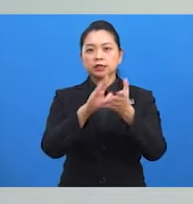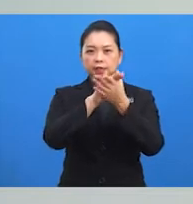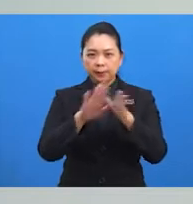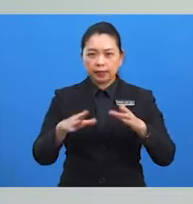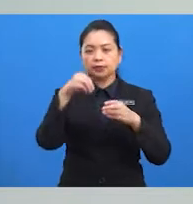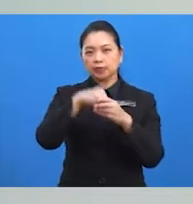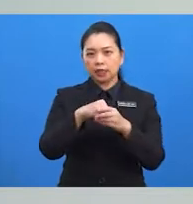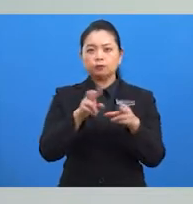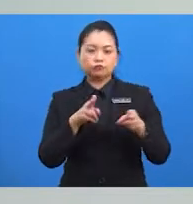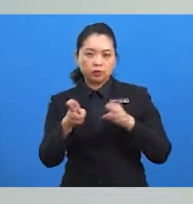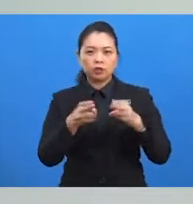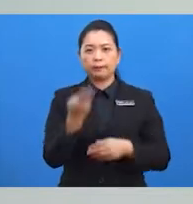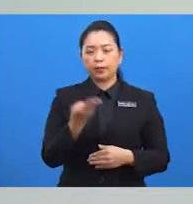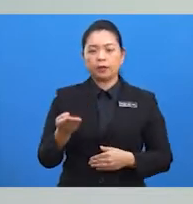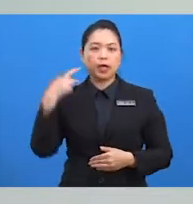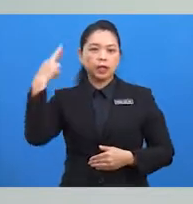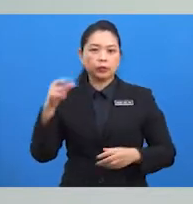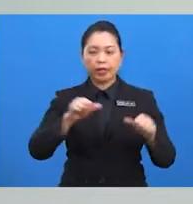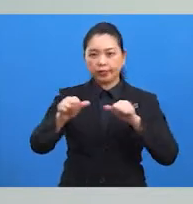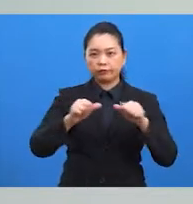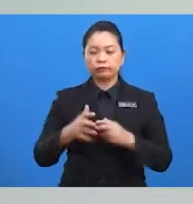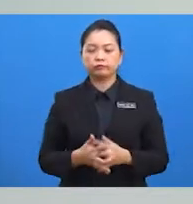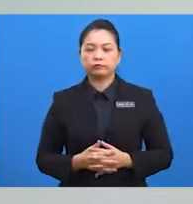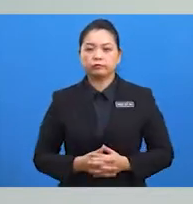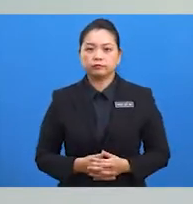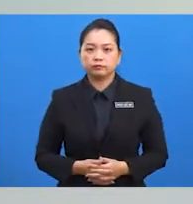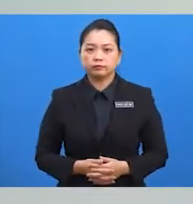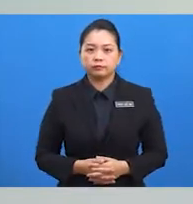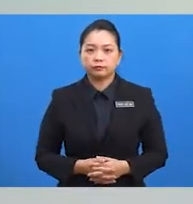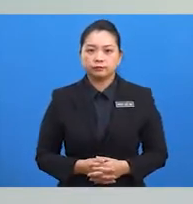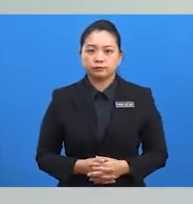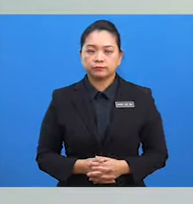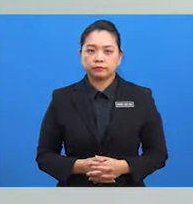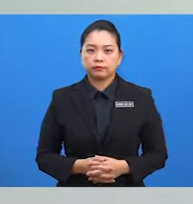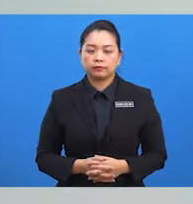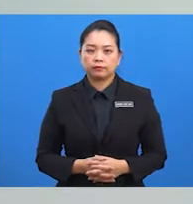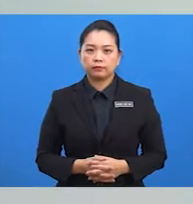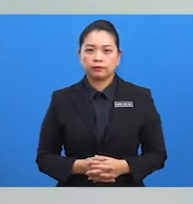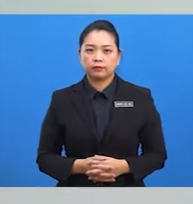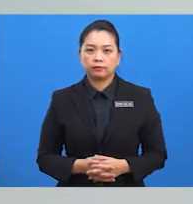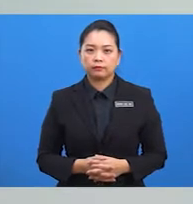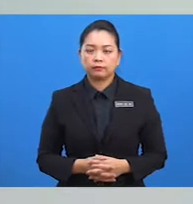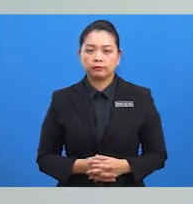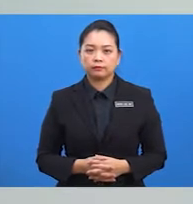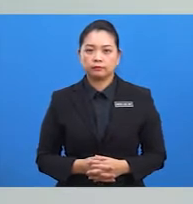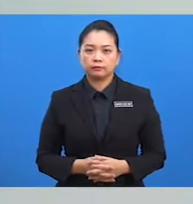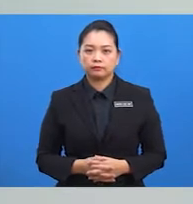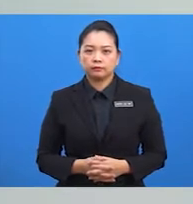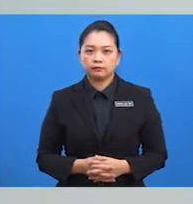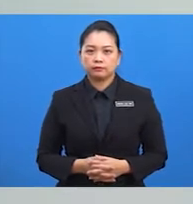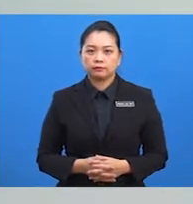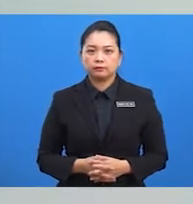dalam pengendalian paha dan size reduction langkah ke Sumatera yang pertama